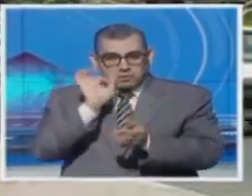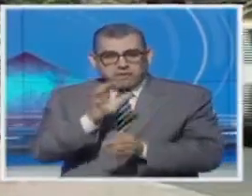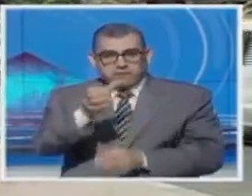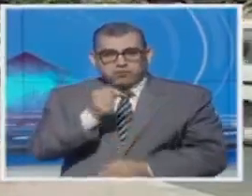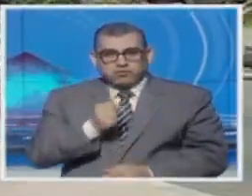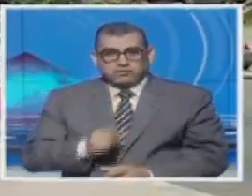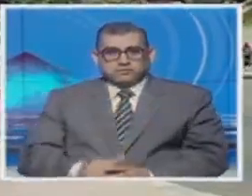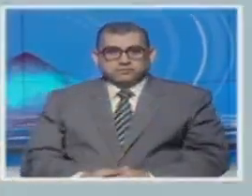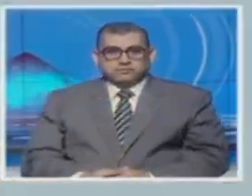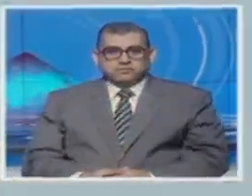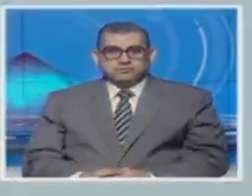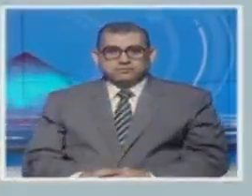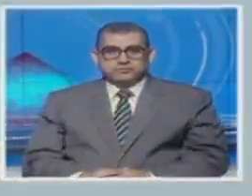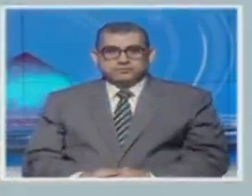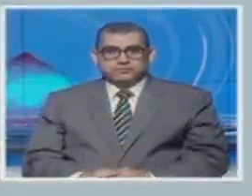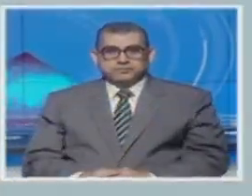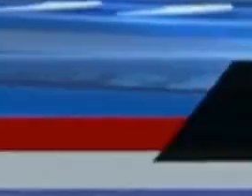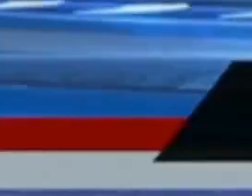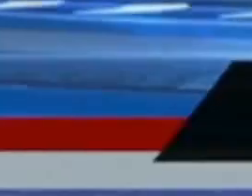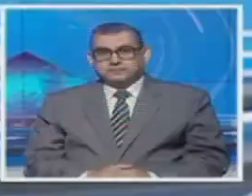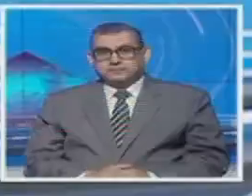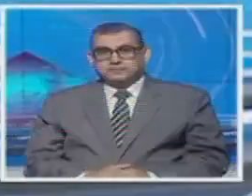مرتكبيها.